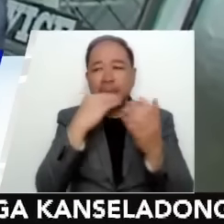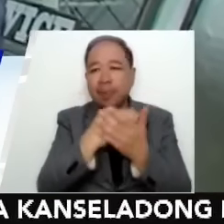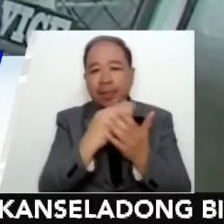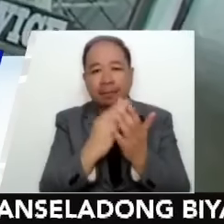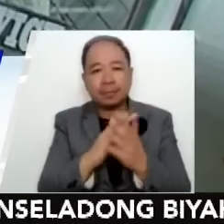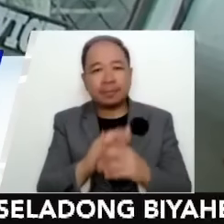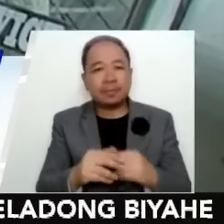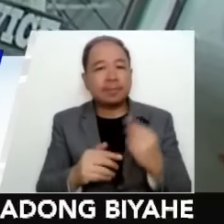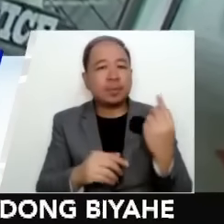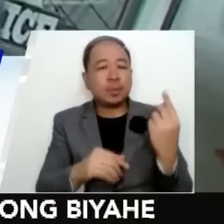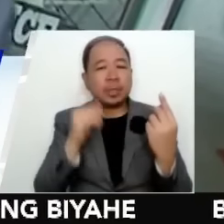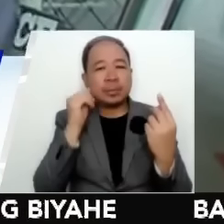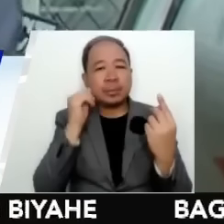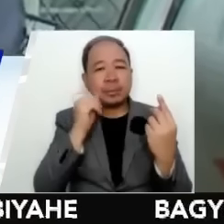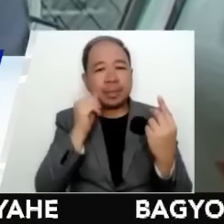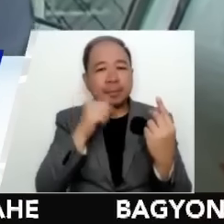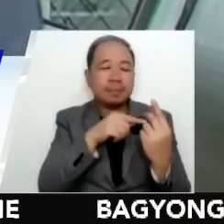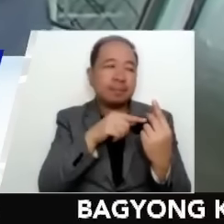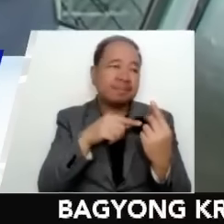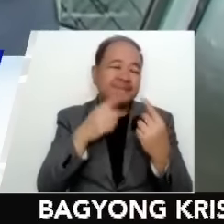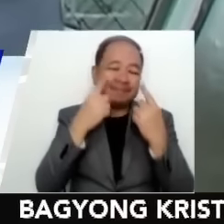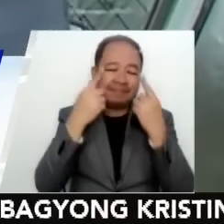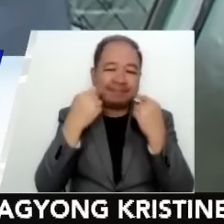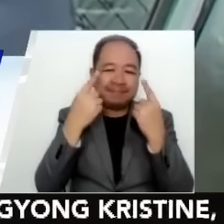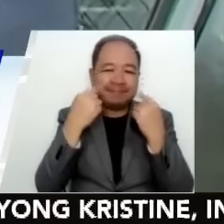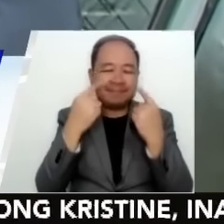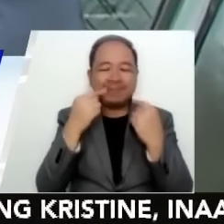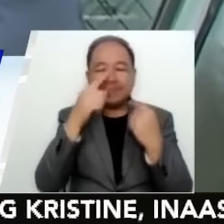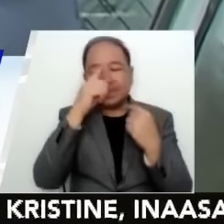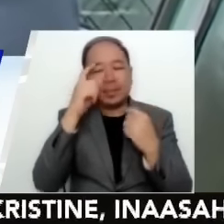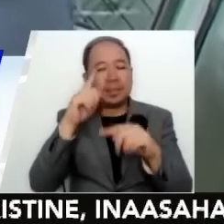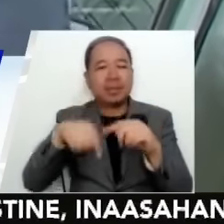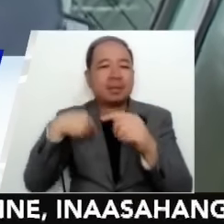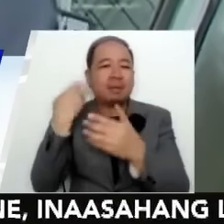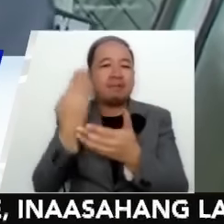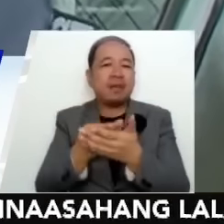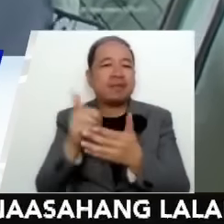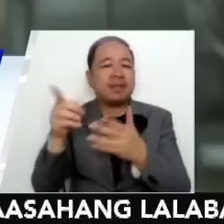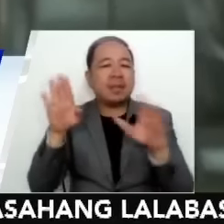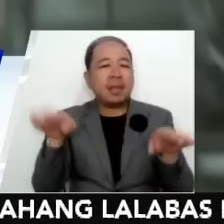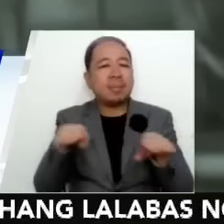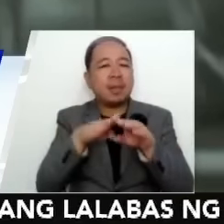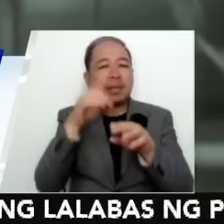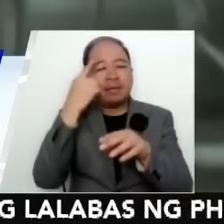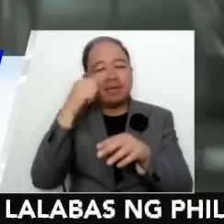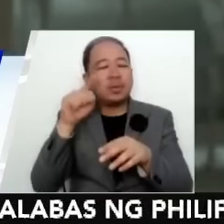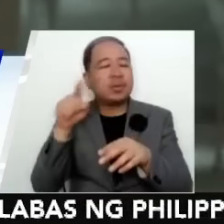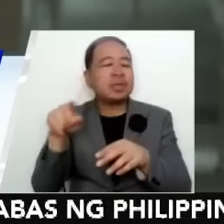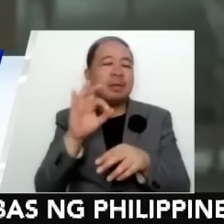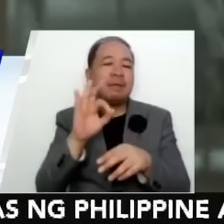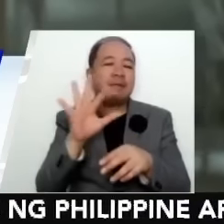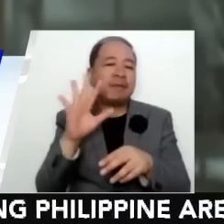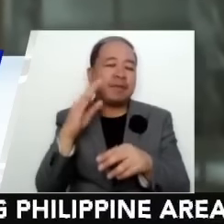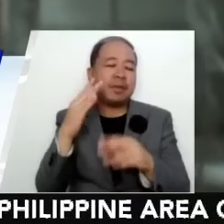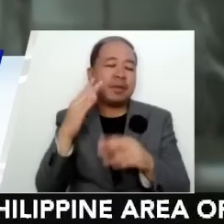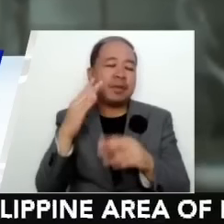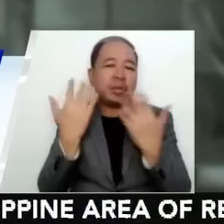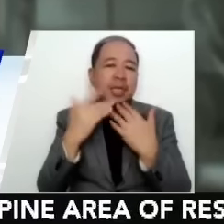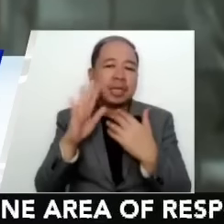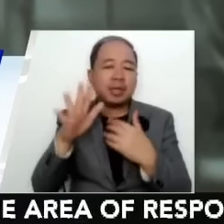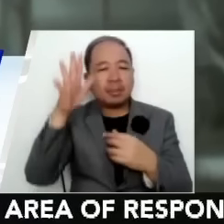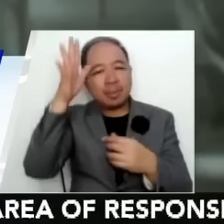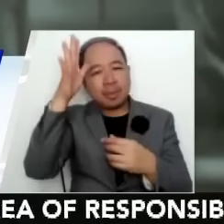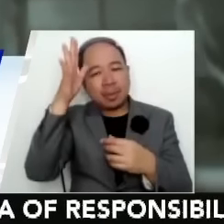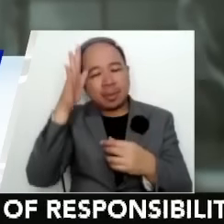naman, naiiyak dahil hindi makauwi sa Tabaco, Albay para sa 95th birthday ng ama. Ang mga kapatid niya raw umuwi